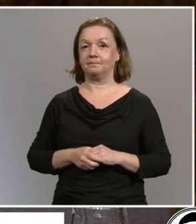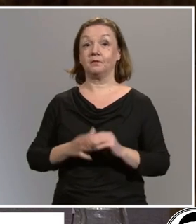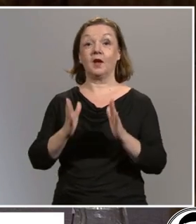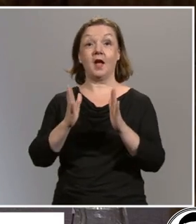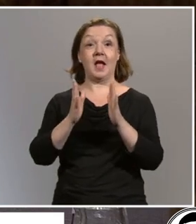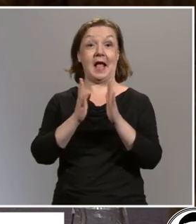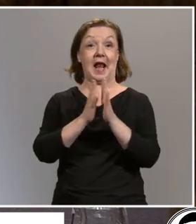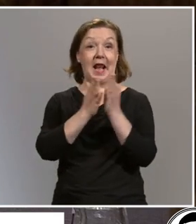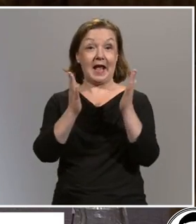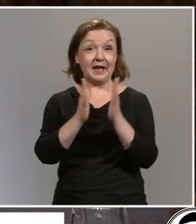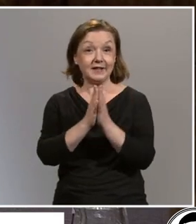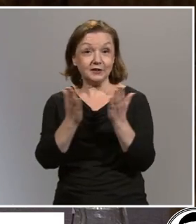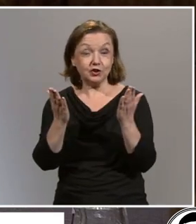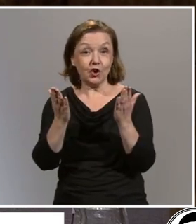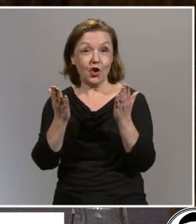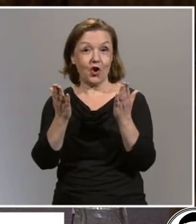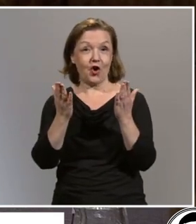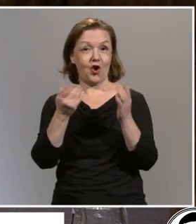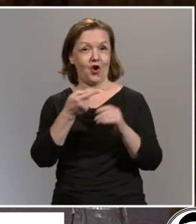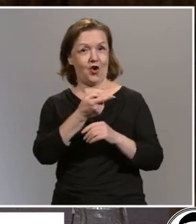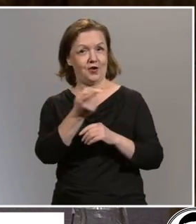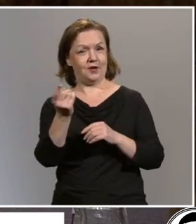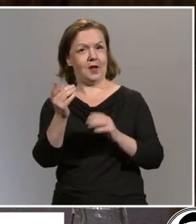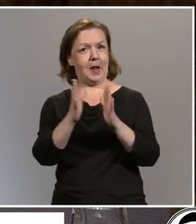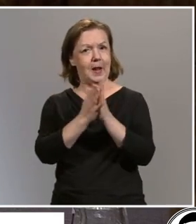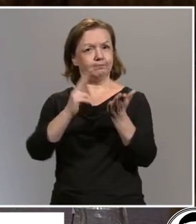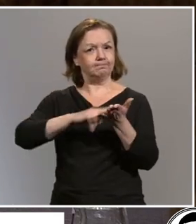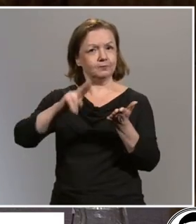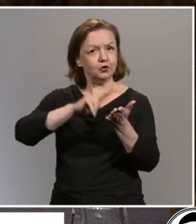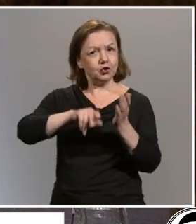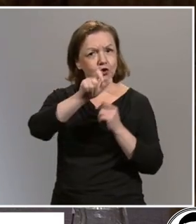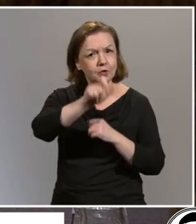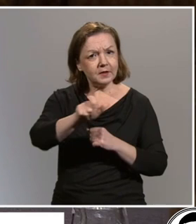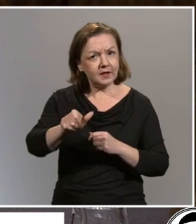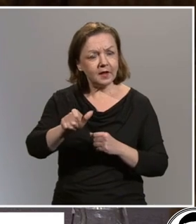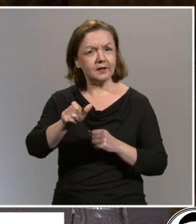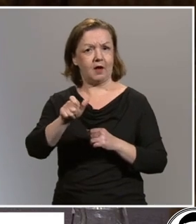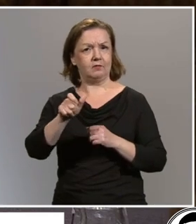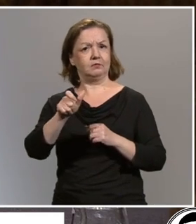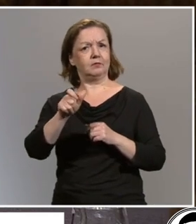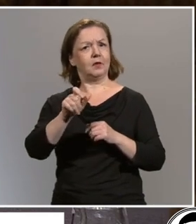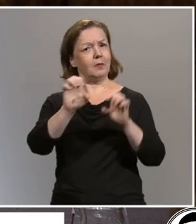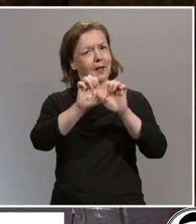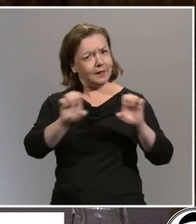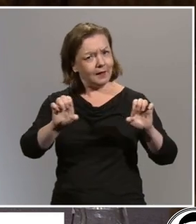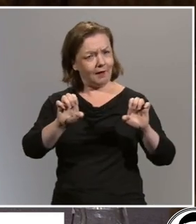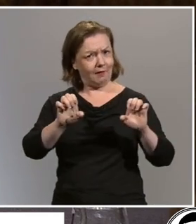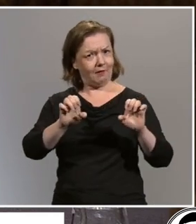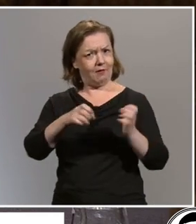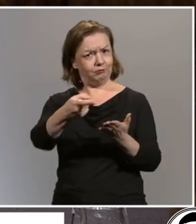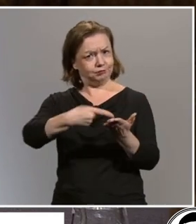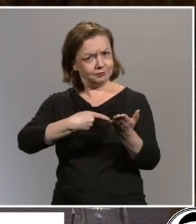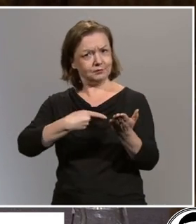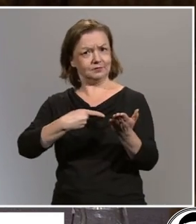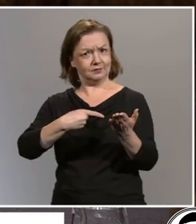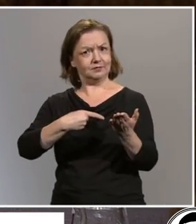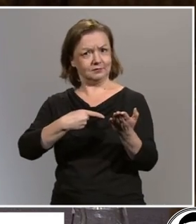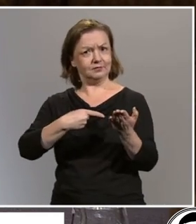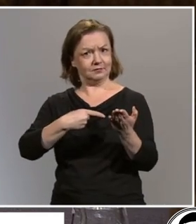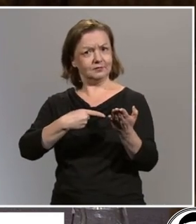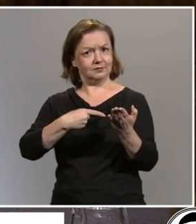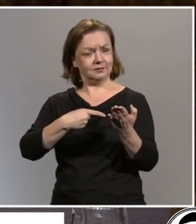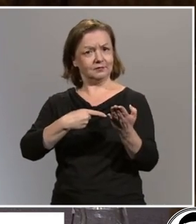osalta perään lehtimiehiltä myös lehtimiesetiikkaa siitä, että